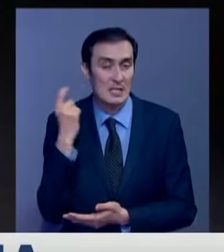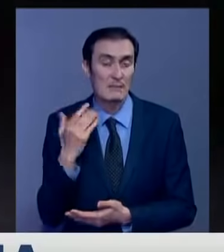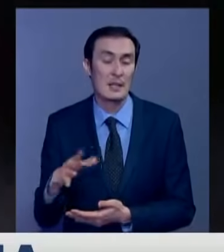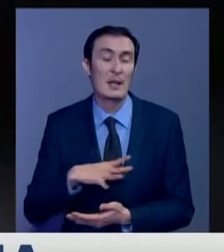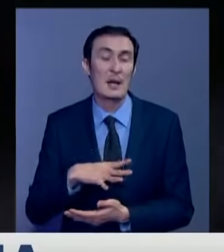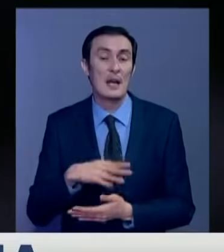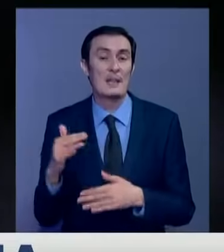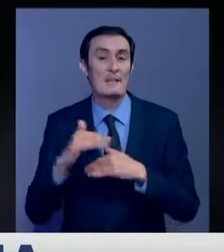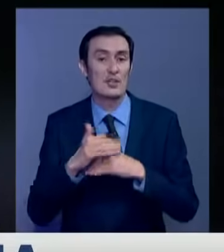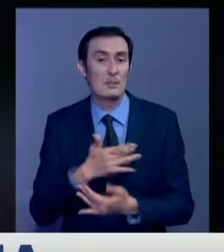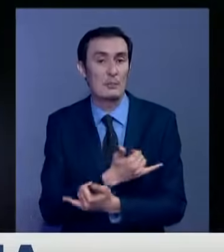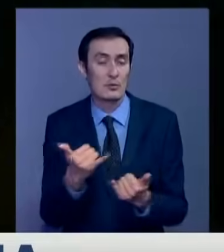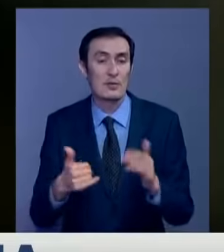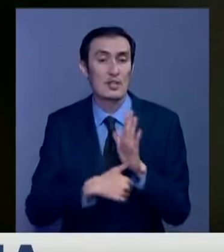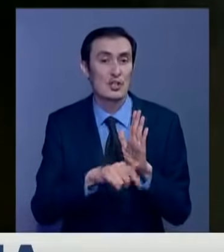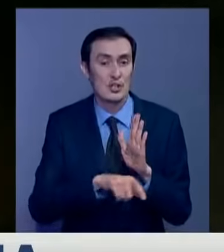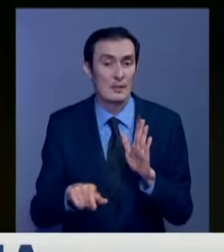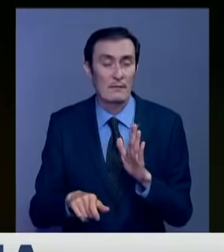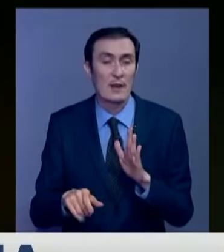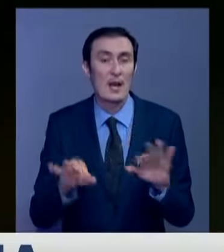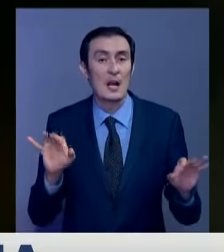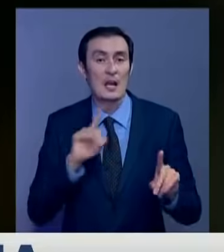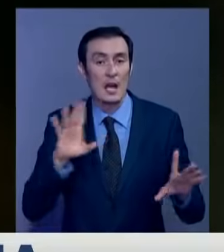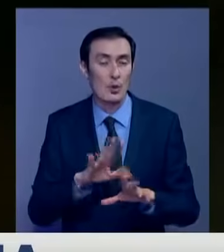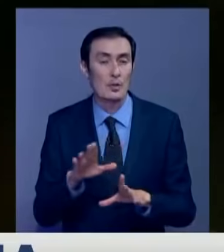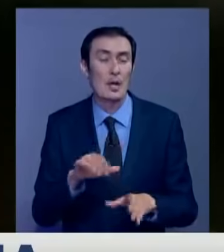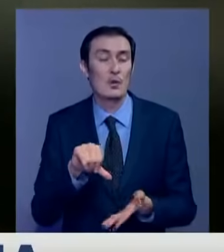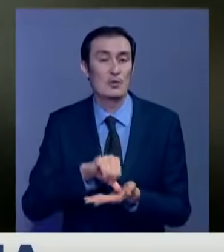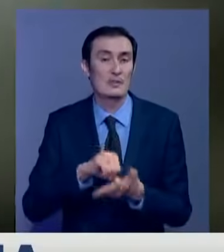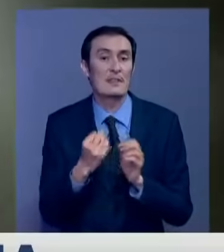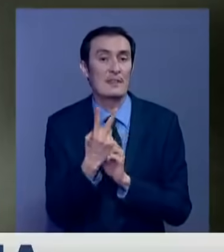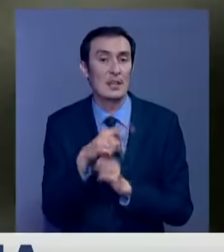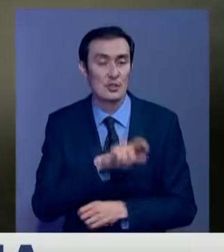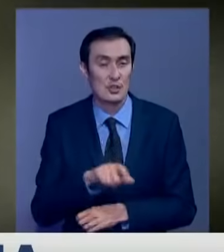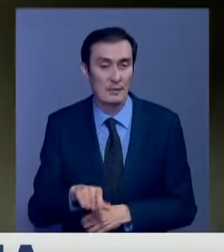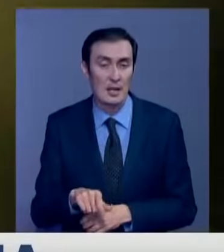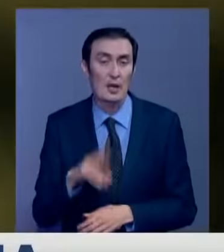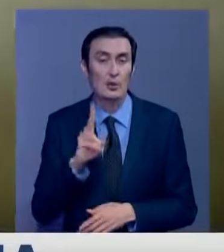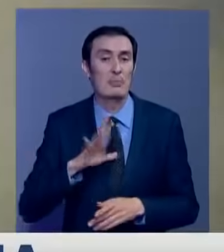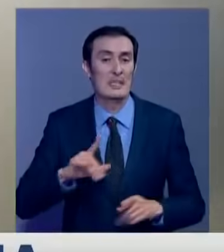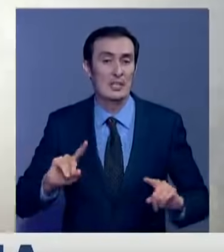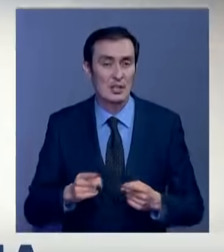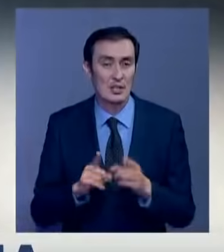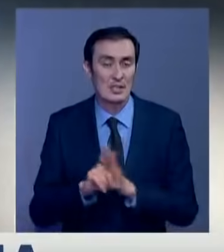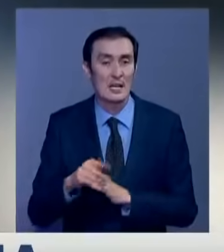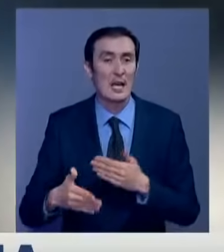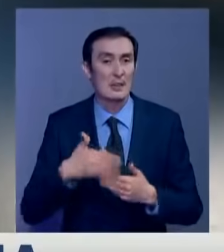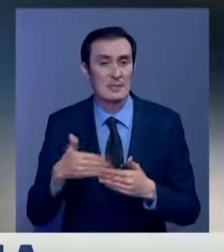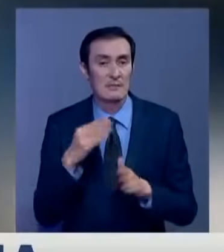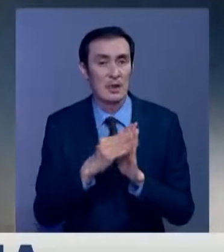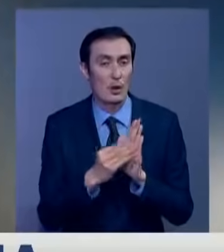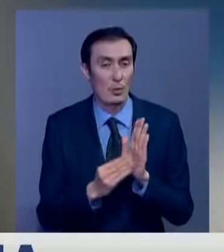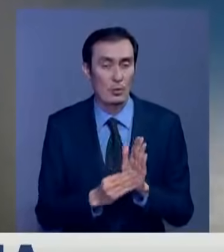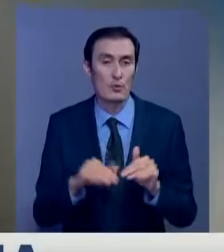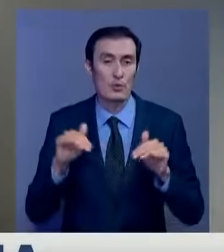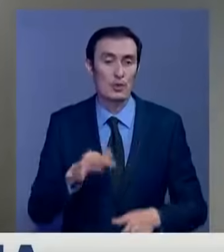тот вечер они обслуживали 6 человек. В караоке в это время отдыхали 12 посетителей. В отношении задержанных составлены административные протоколы.